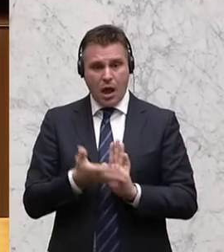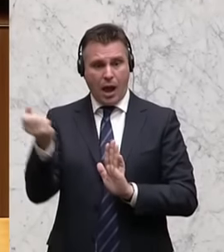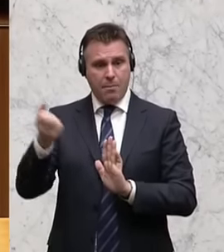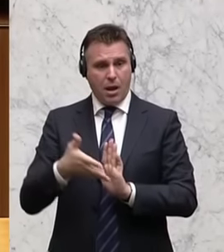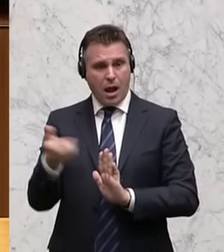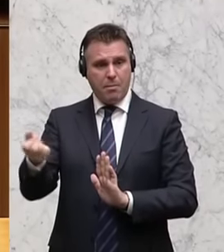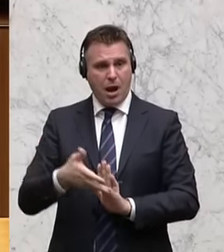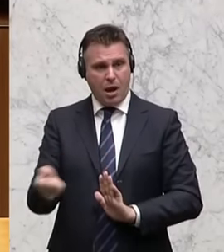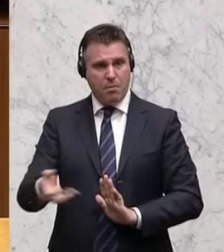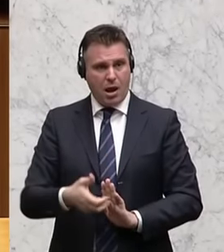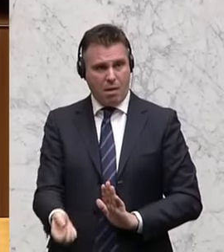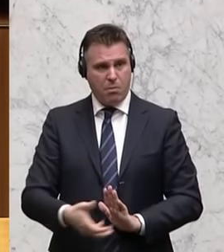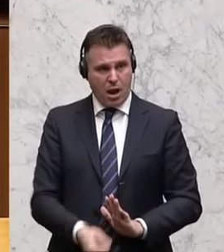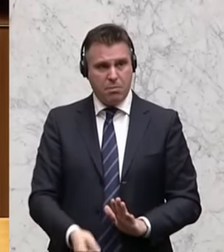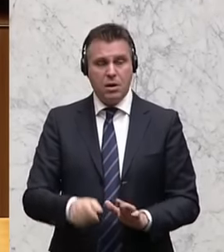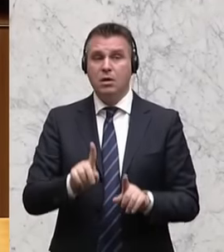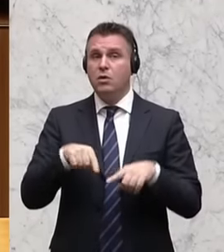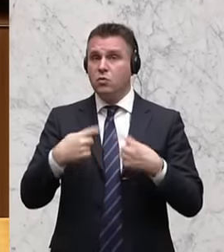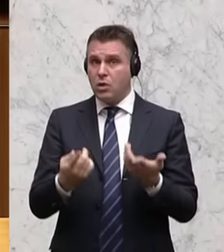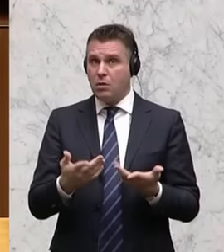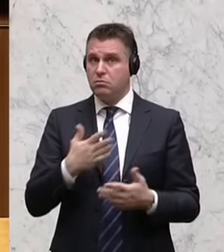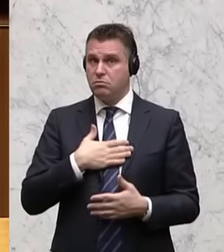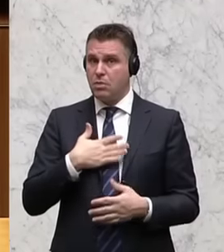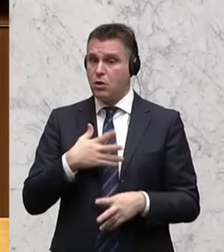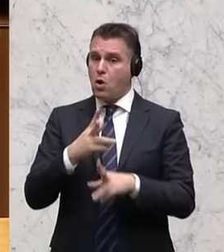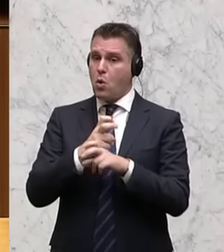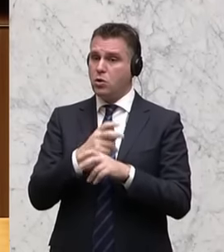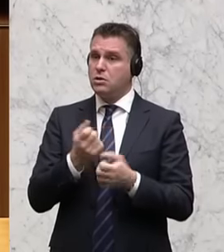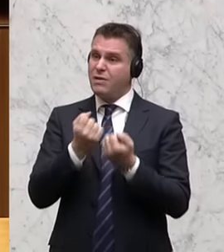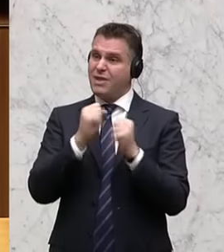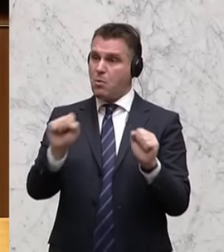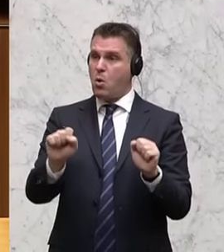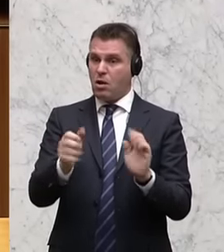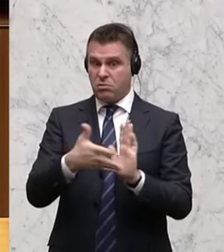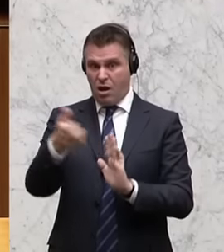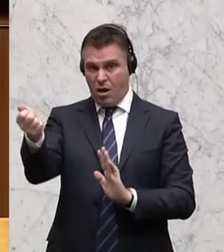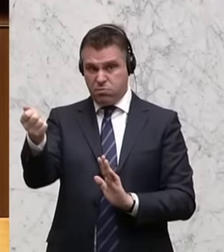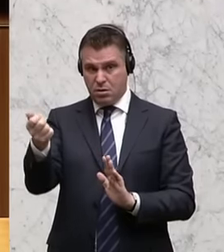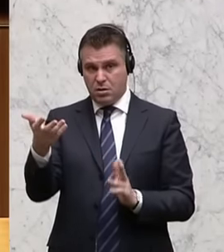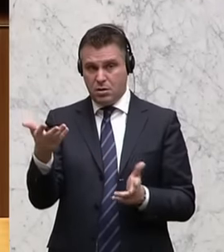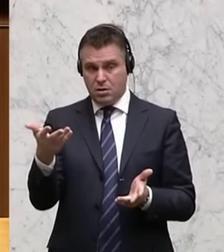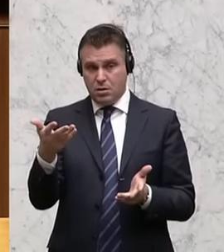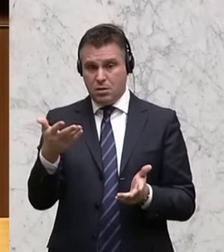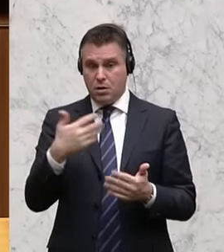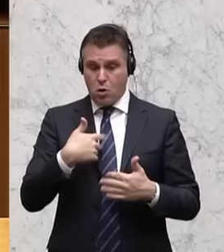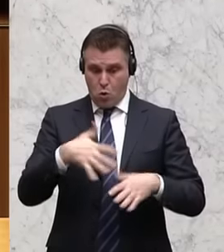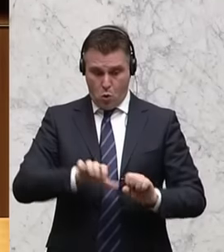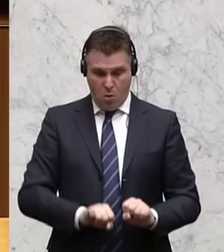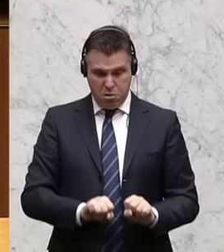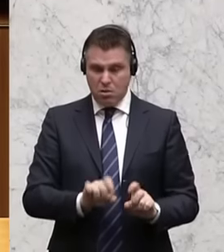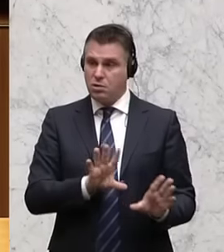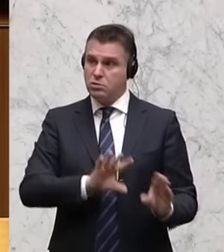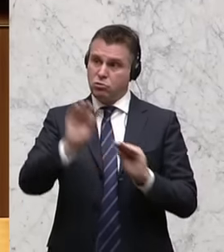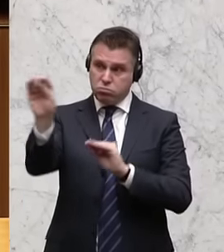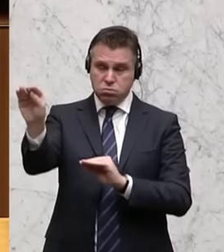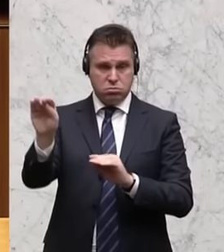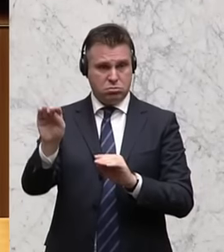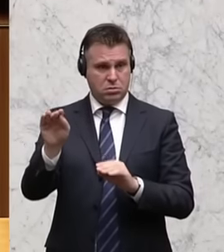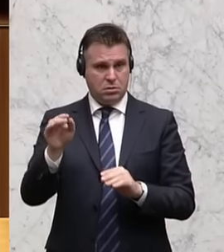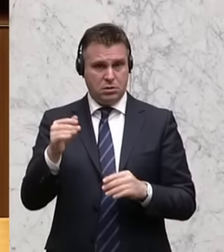damit die weitere Aushöhlung der österreichischen Demokratie und Verlagerung von Kompetenzen auf eine andere